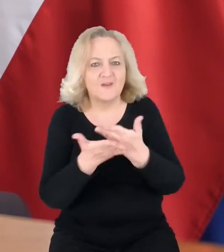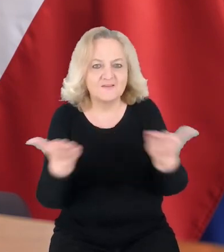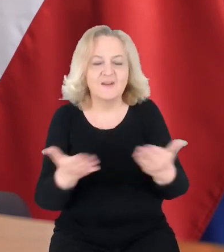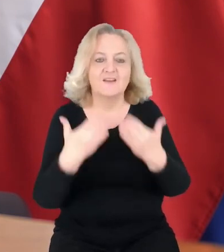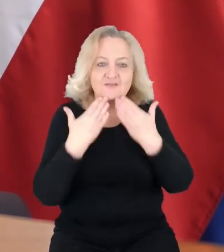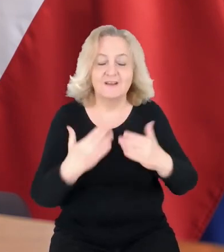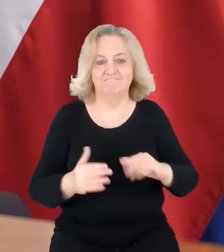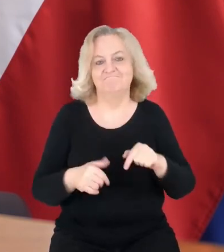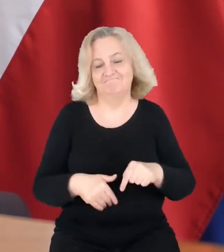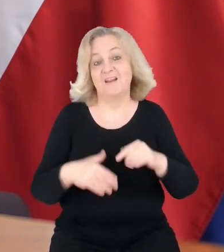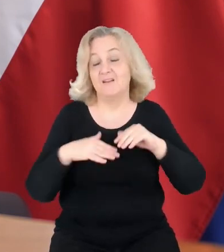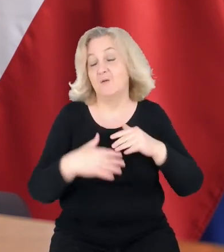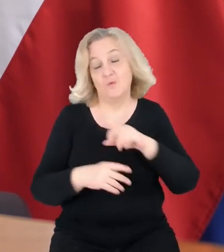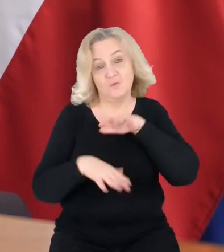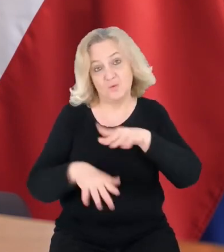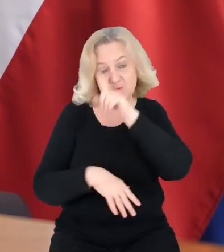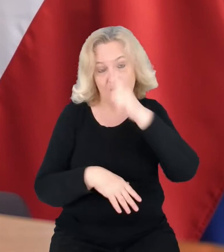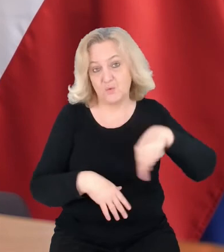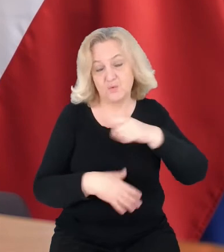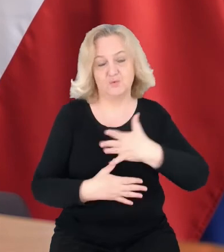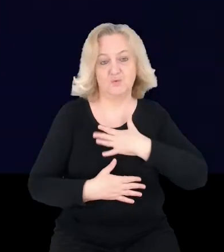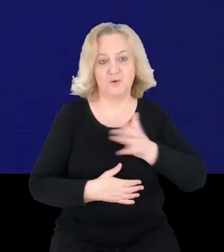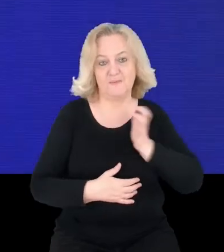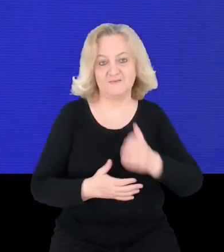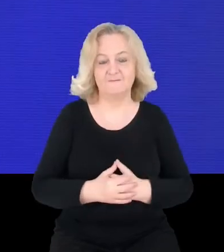którym wielu ludzi czuje się bezpieczniej.